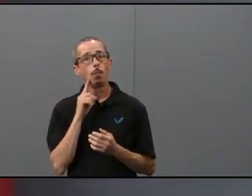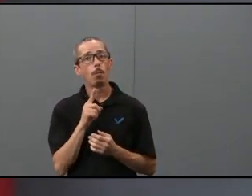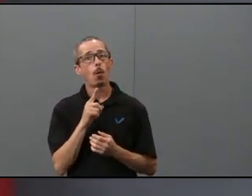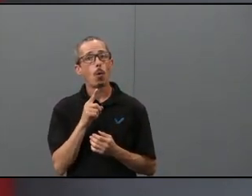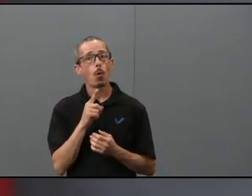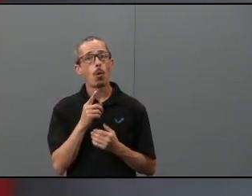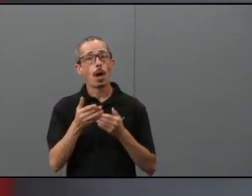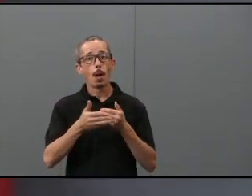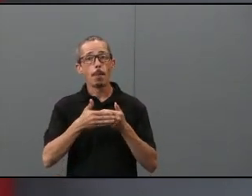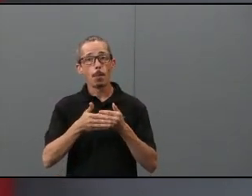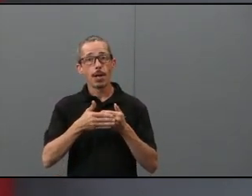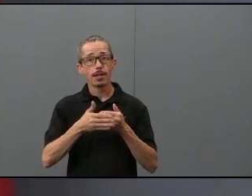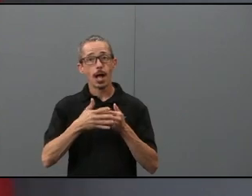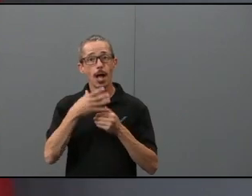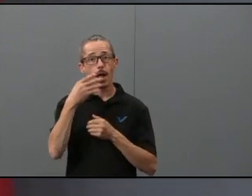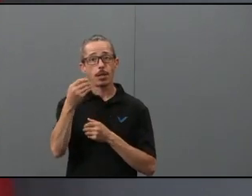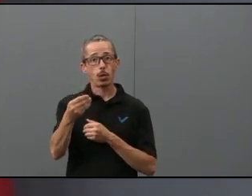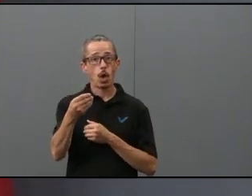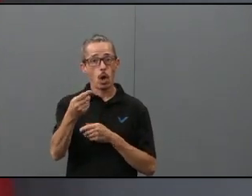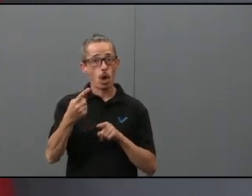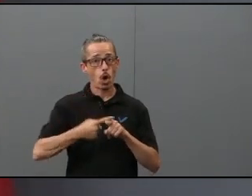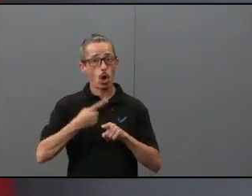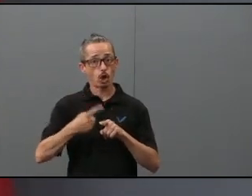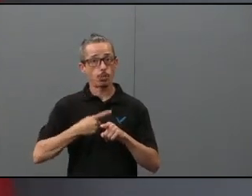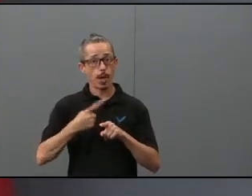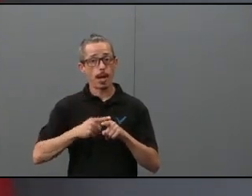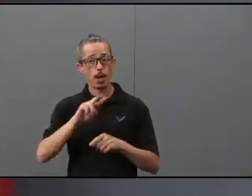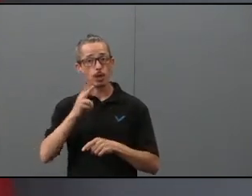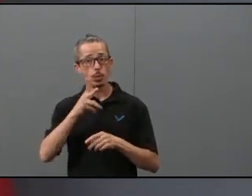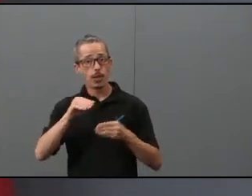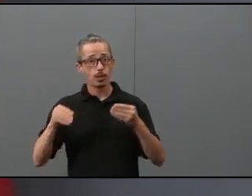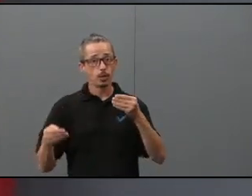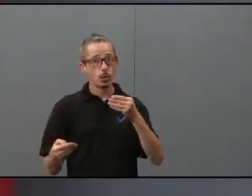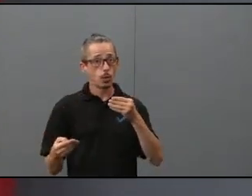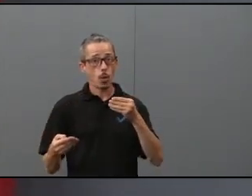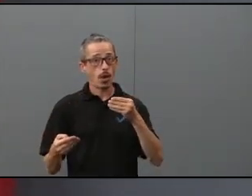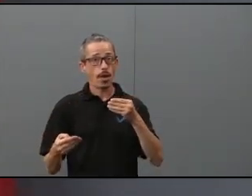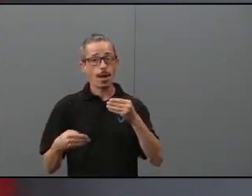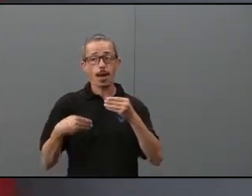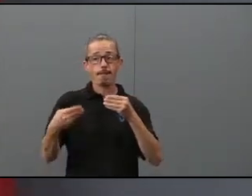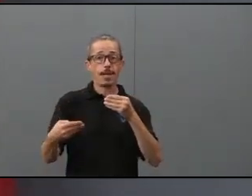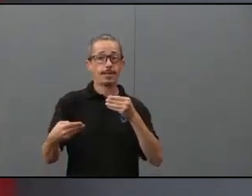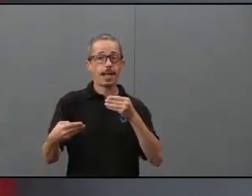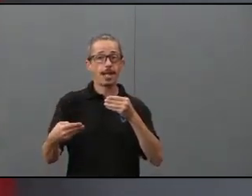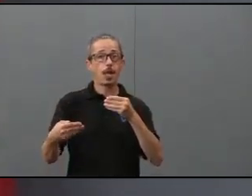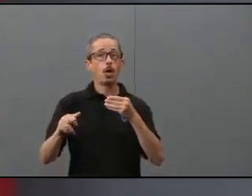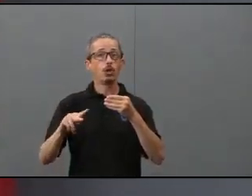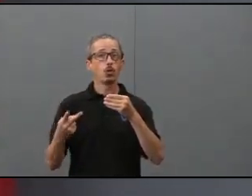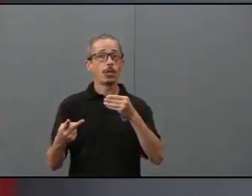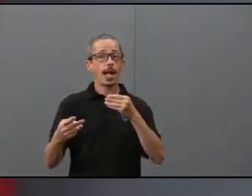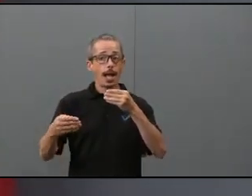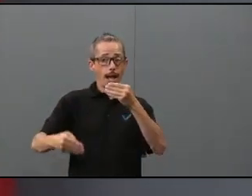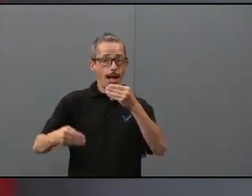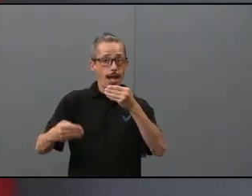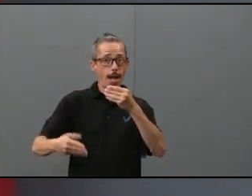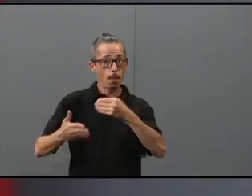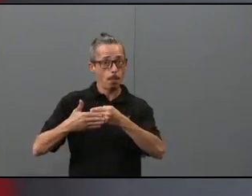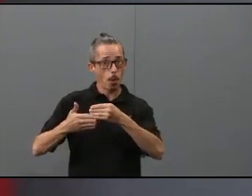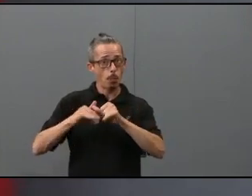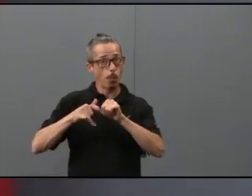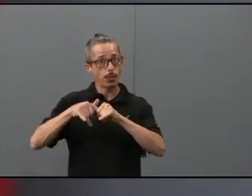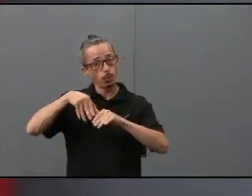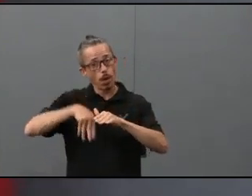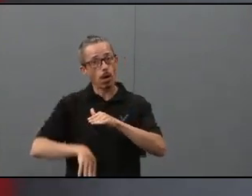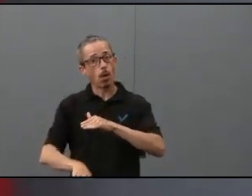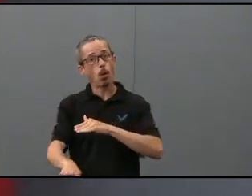d'une une porte d'entrée extérieure d'un logement secondaire sur une façade avant secondaire afin de permettre l'aménagement